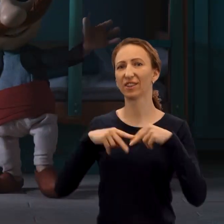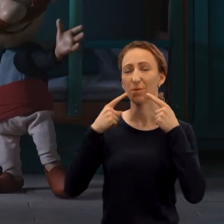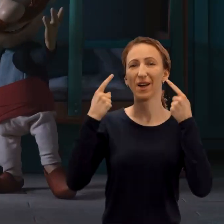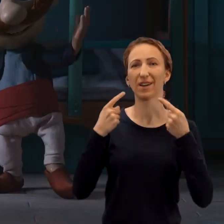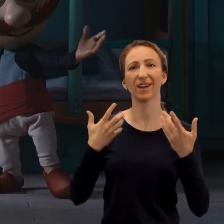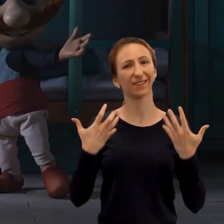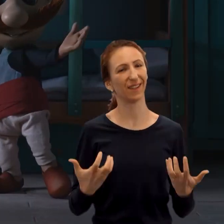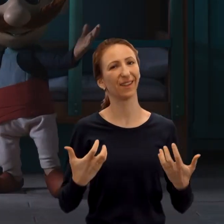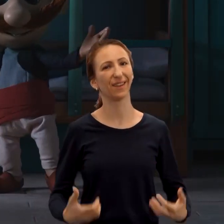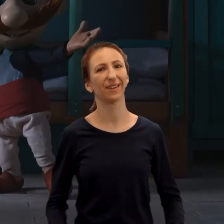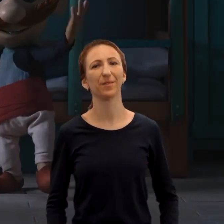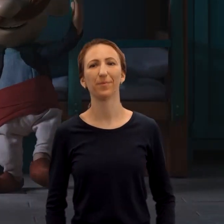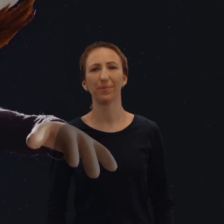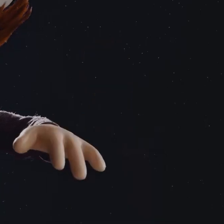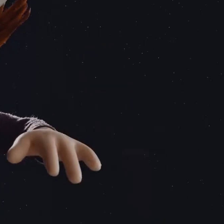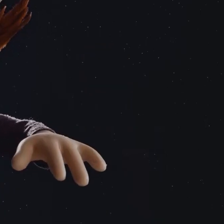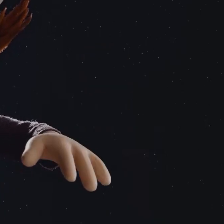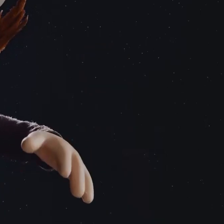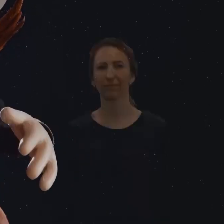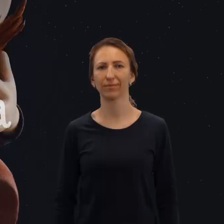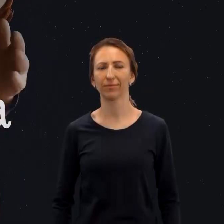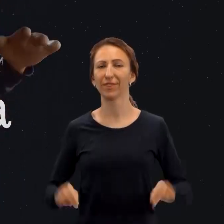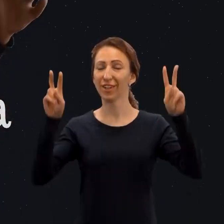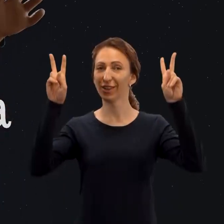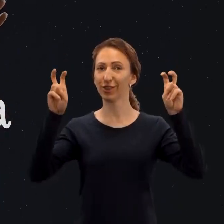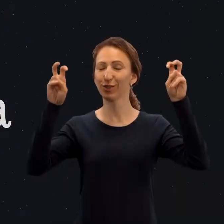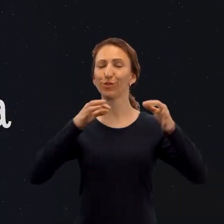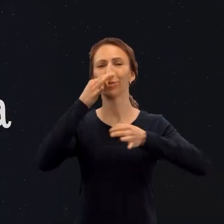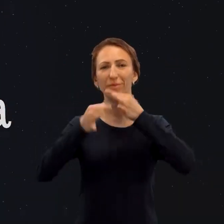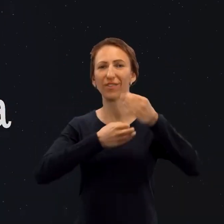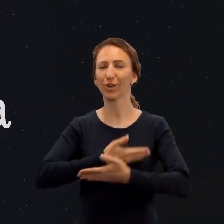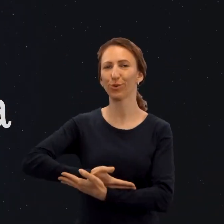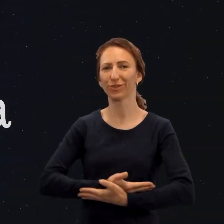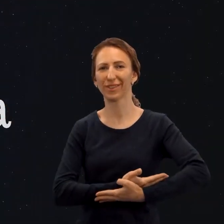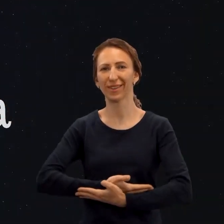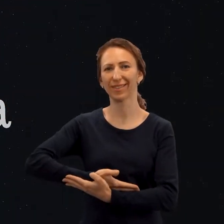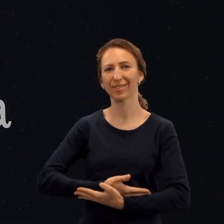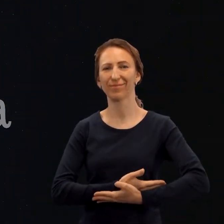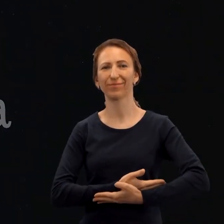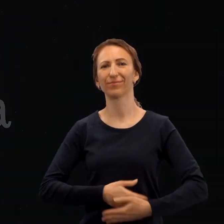tej Choć raz Wrócić do nim zechce każde z was